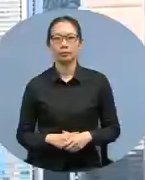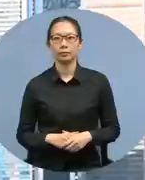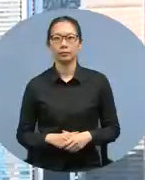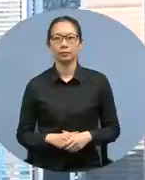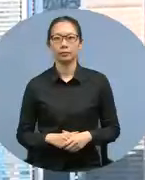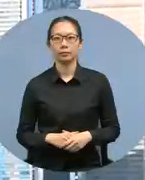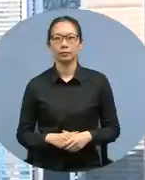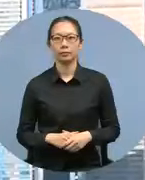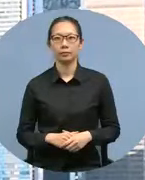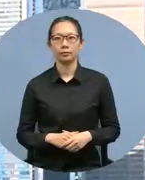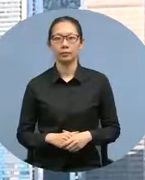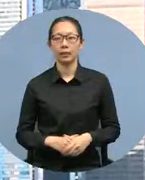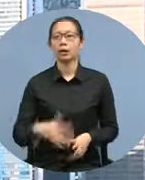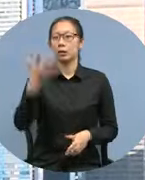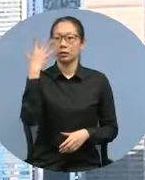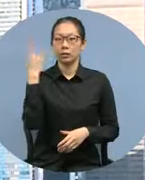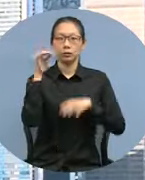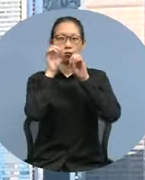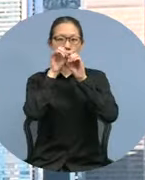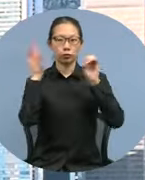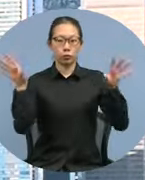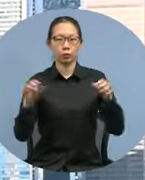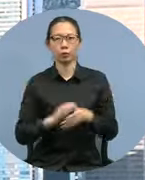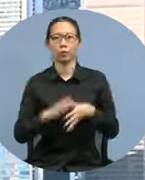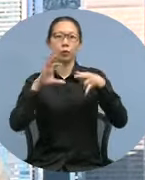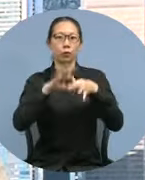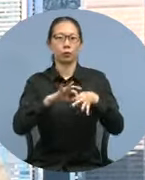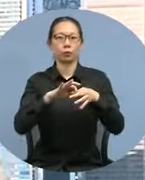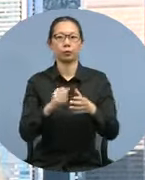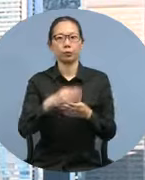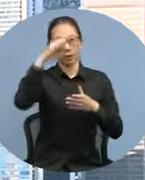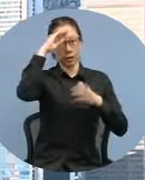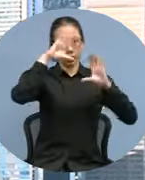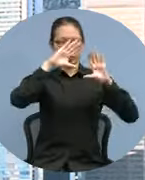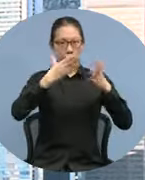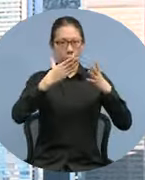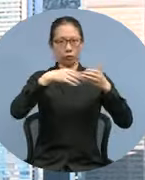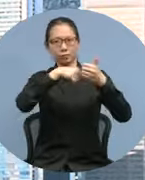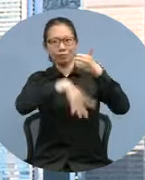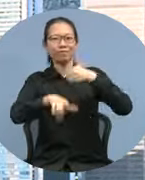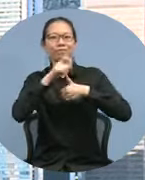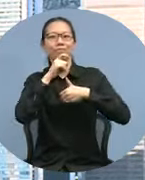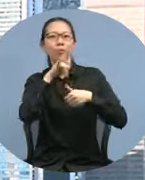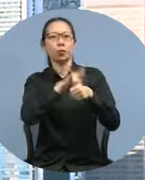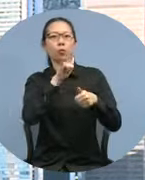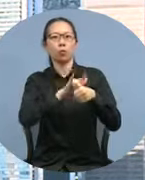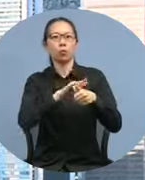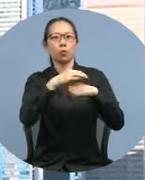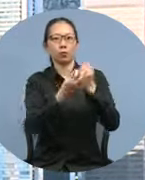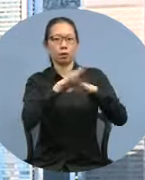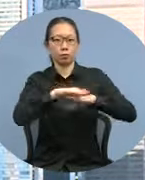昨天我哋公布关于让警务处呢个维护国家安全处喺采